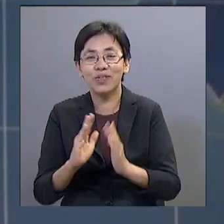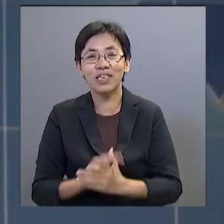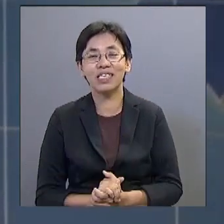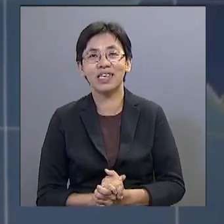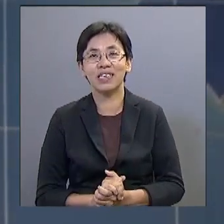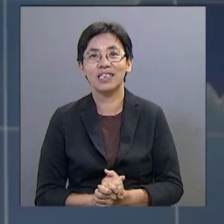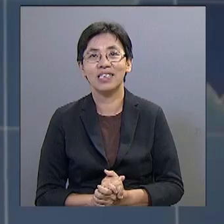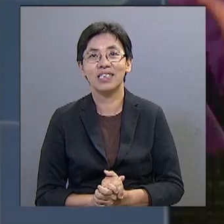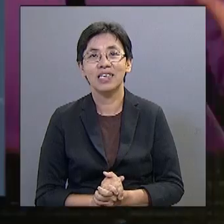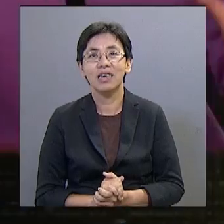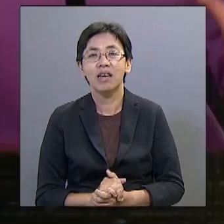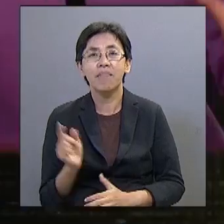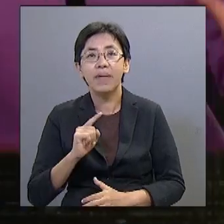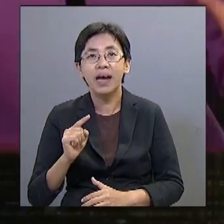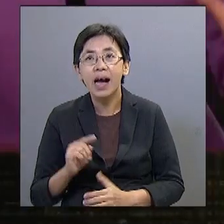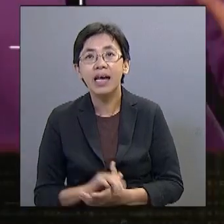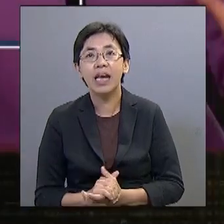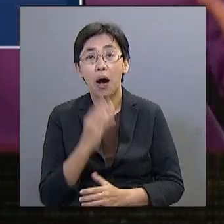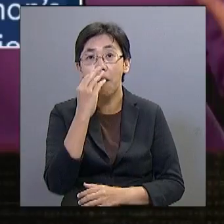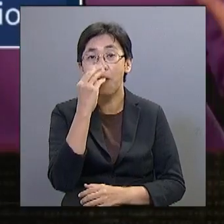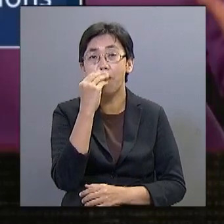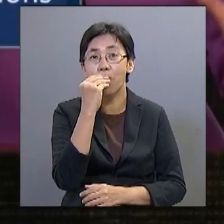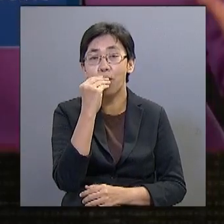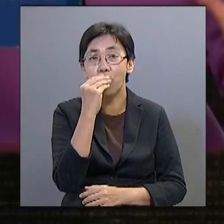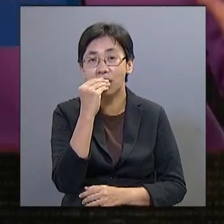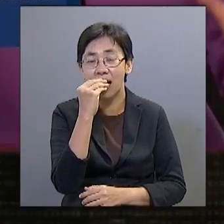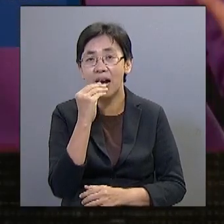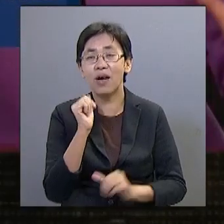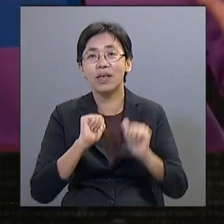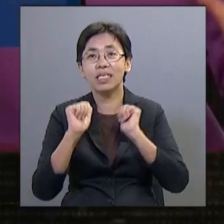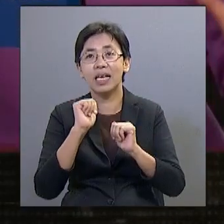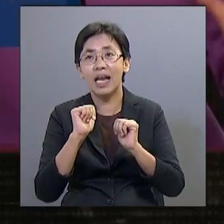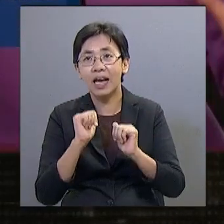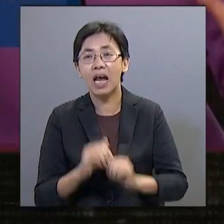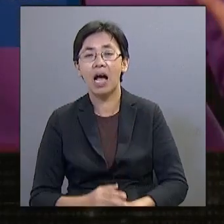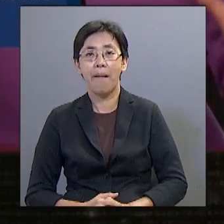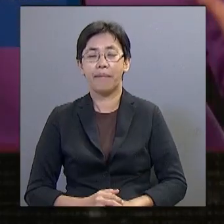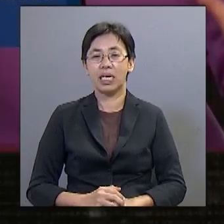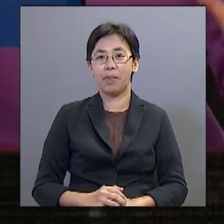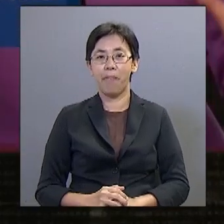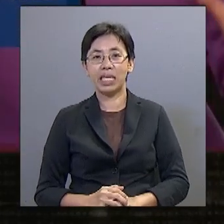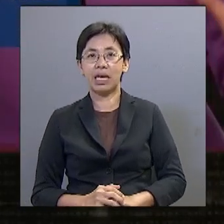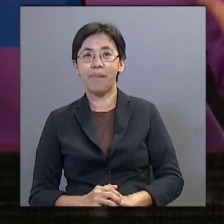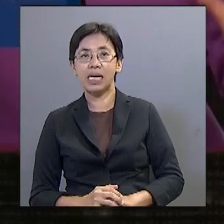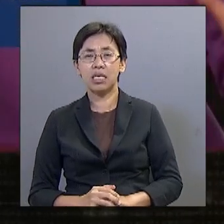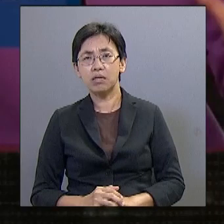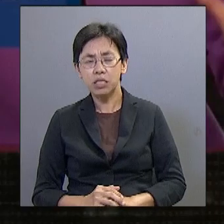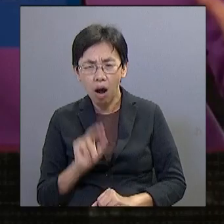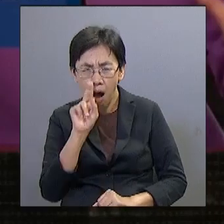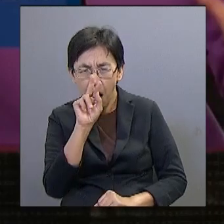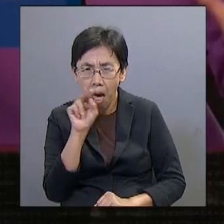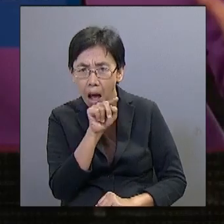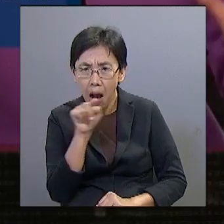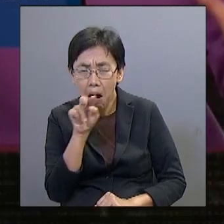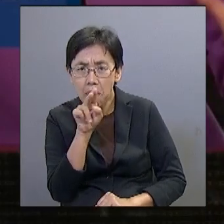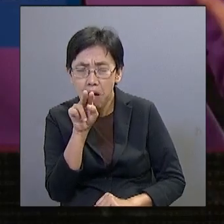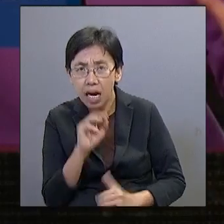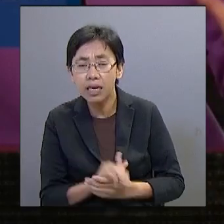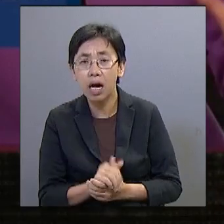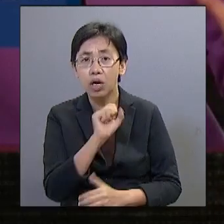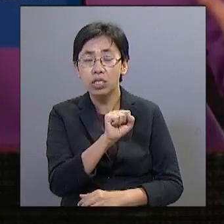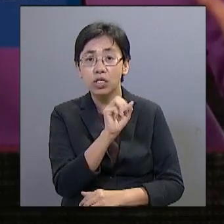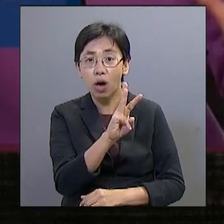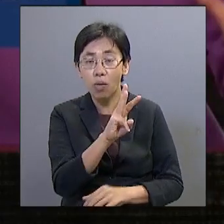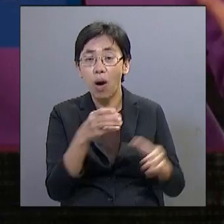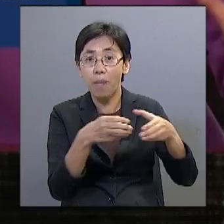ยีสร้างสื่อสังเคระนำคพูของนัแดงมาสวมในร่างของ Warrenจนทำใหดูเหมอนกับว่าสอว